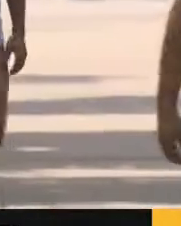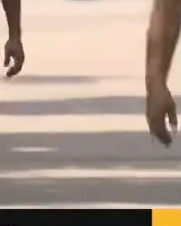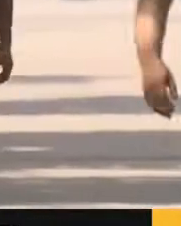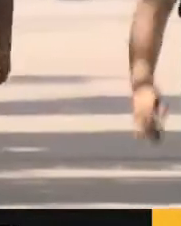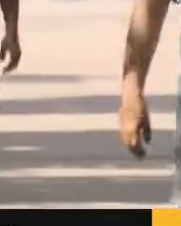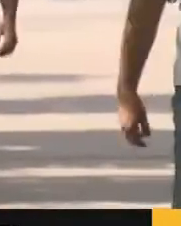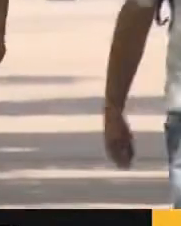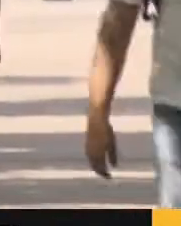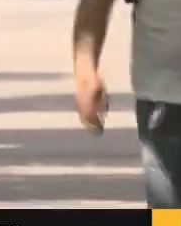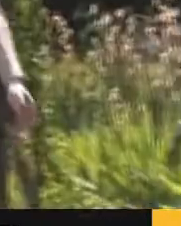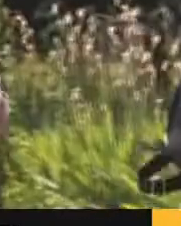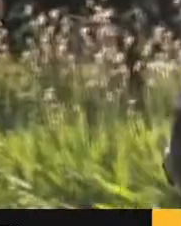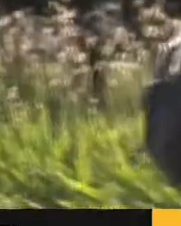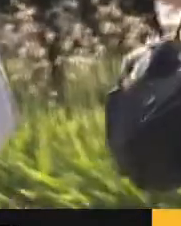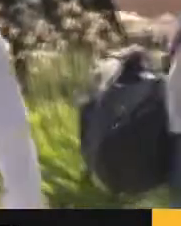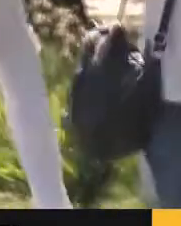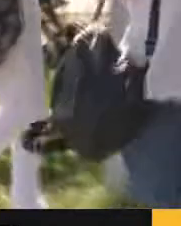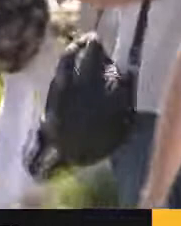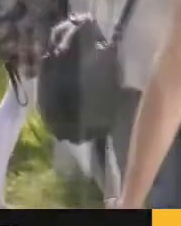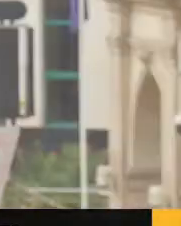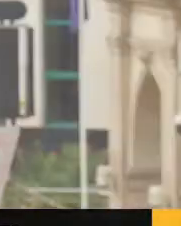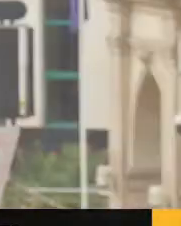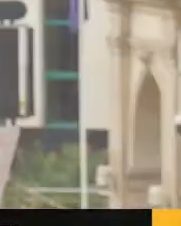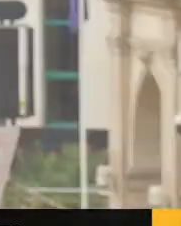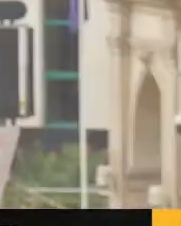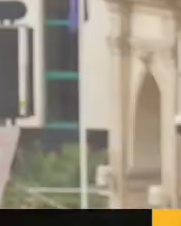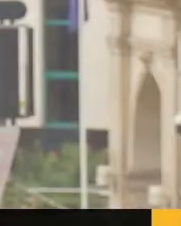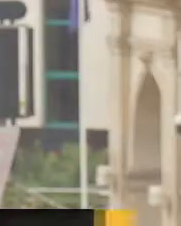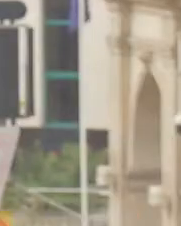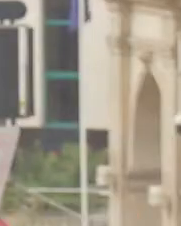Diana Cimpoeșu, pentru intervenție și pentru toate aceste sfaturi pe care ni le-ați furnizat.